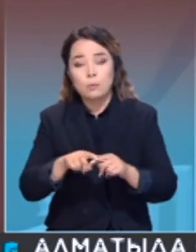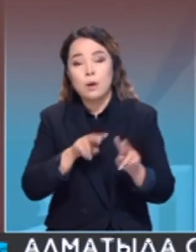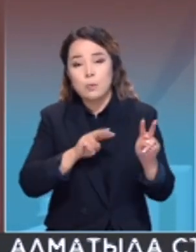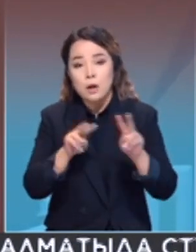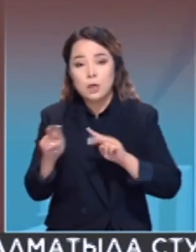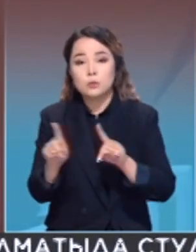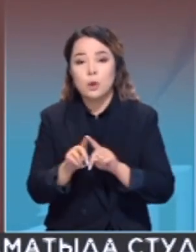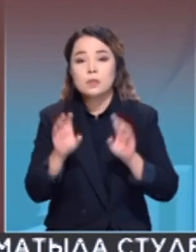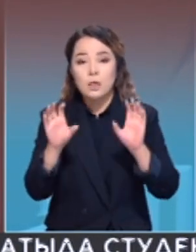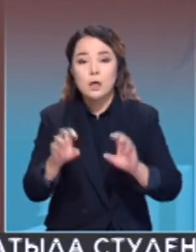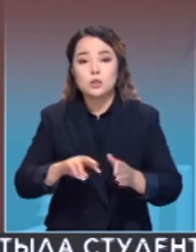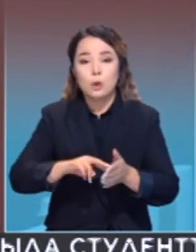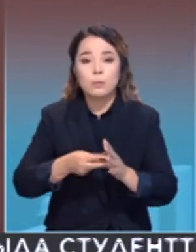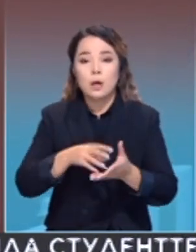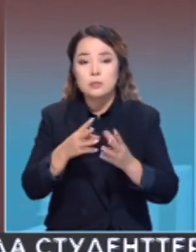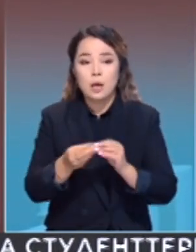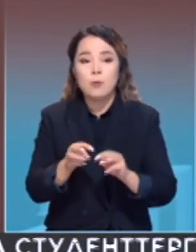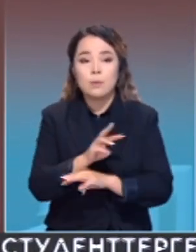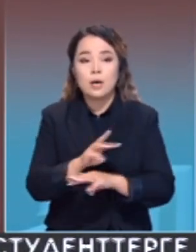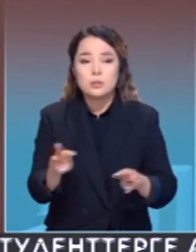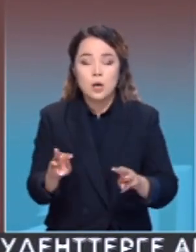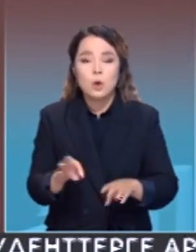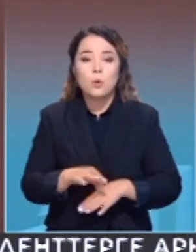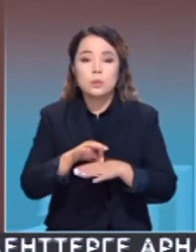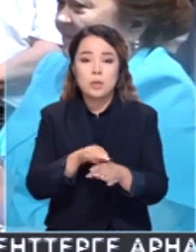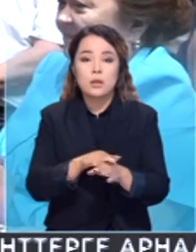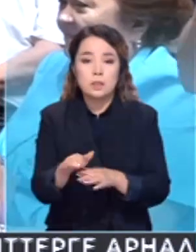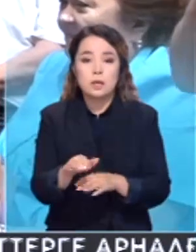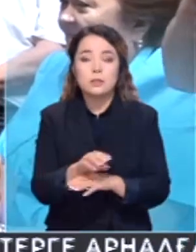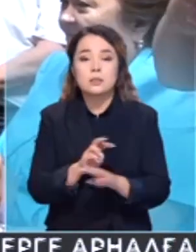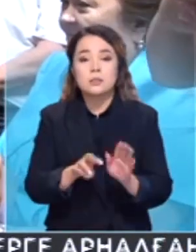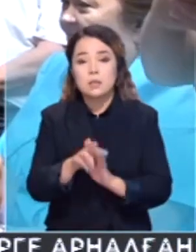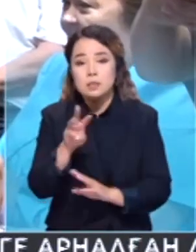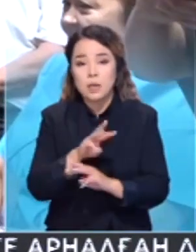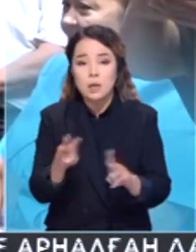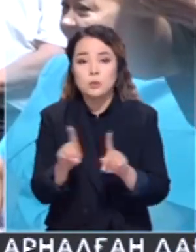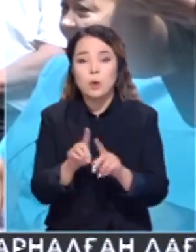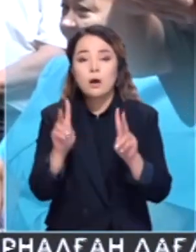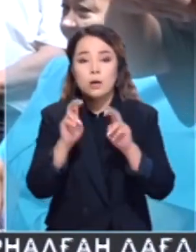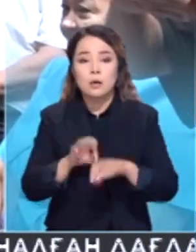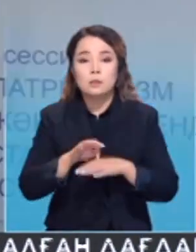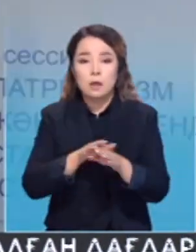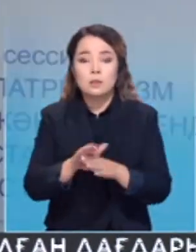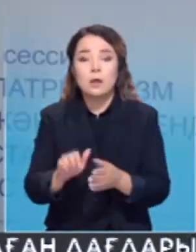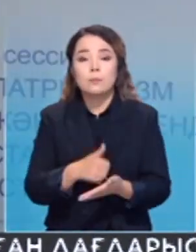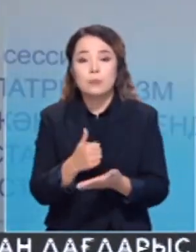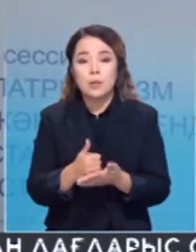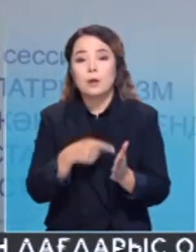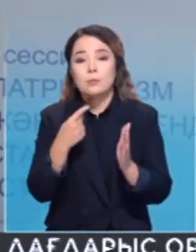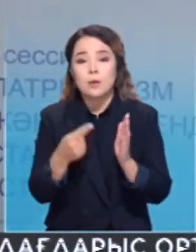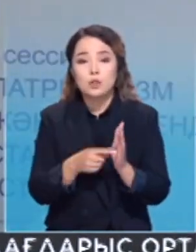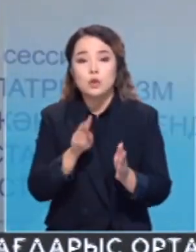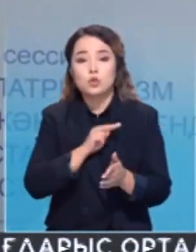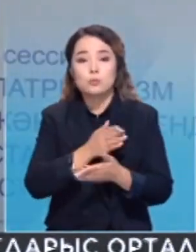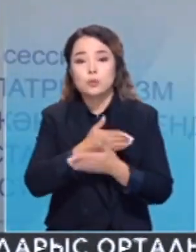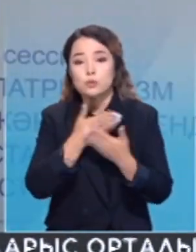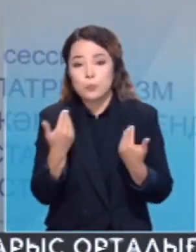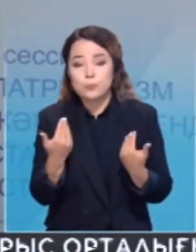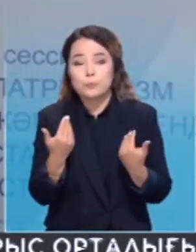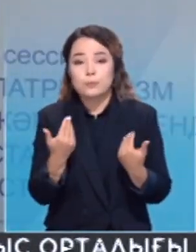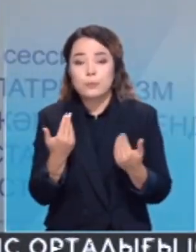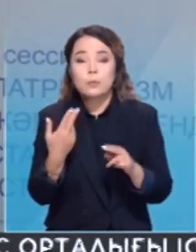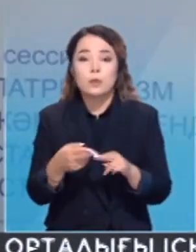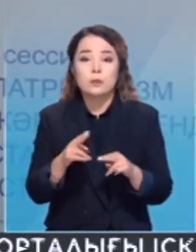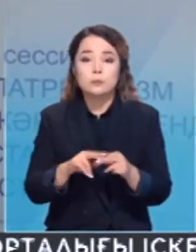бақылау туралы заң жобасы мәжілістен өтіп, қазір сенаттың қарауында. Ең бірінші мәселе, мен ойлаймын, жұмыссыздық.